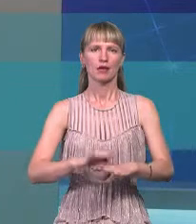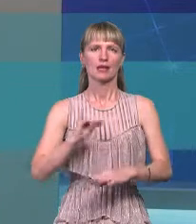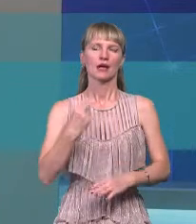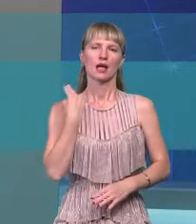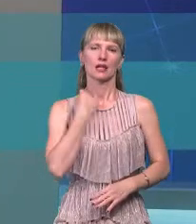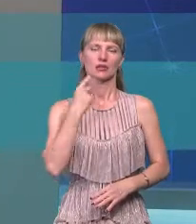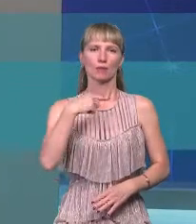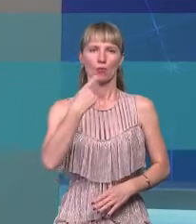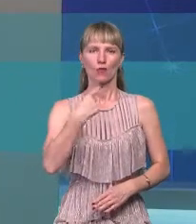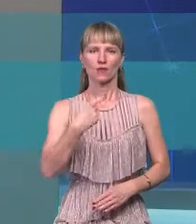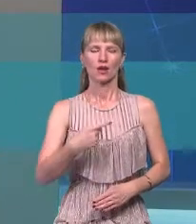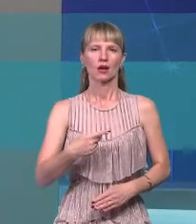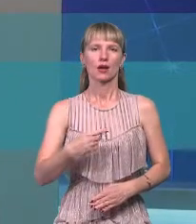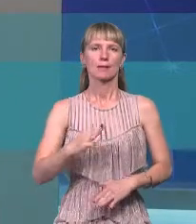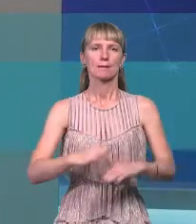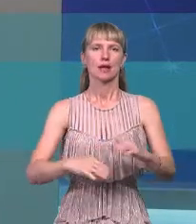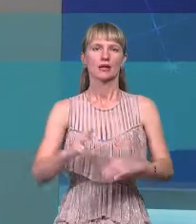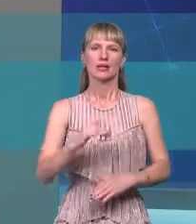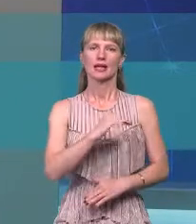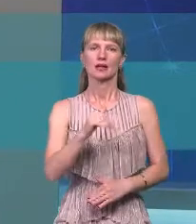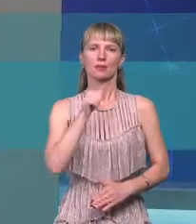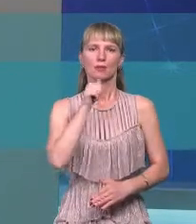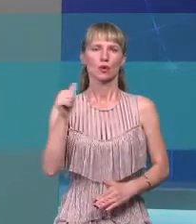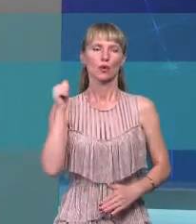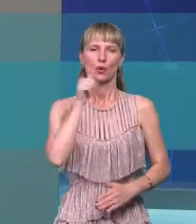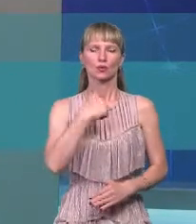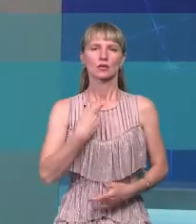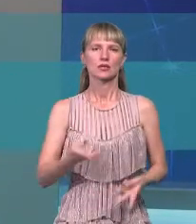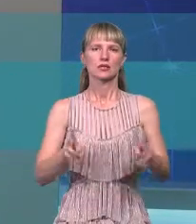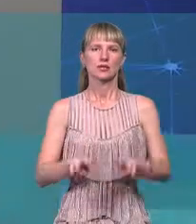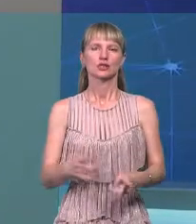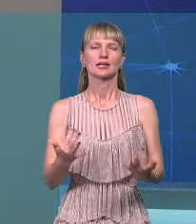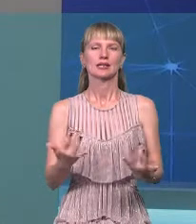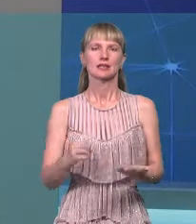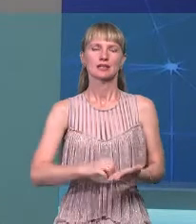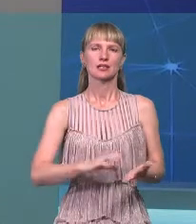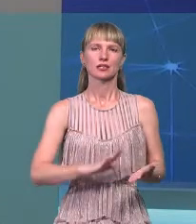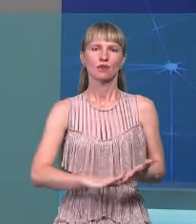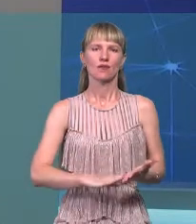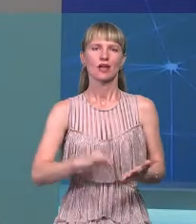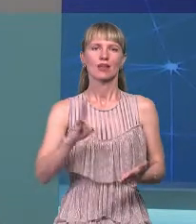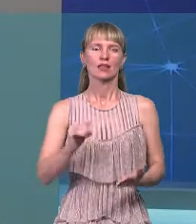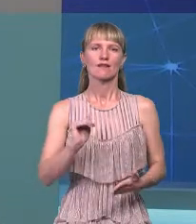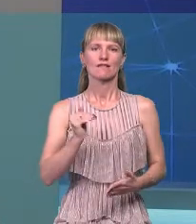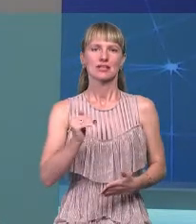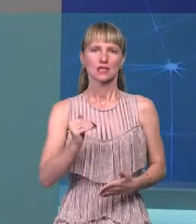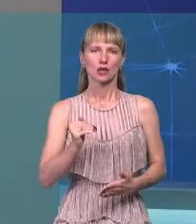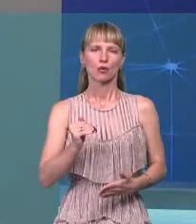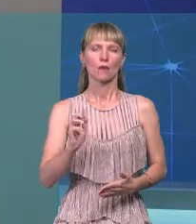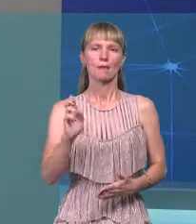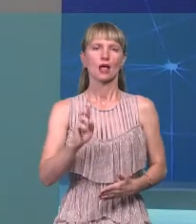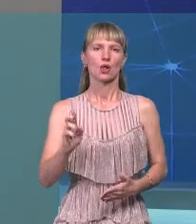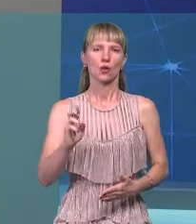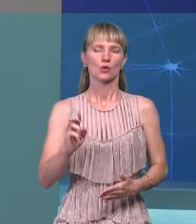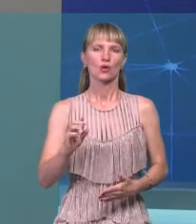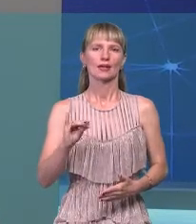англійська мова. Практично на рівні минулого року у нас залишилася кількість зареєстрованих на фізику, біологію